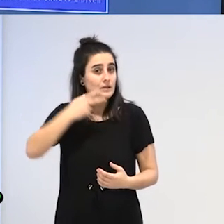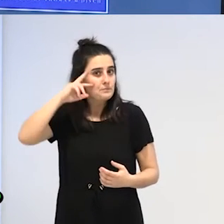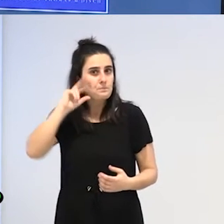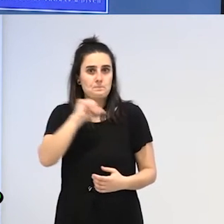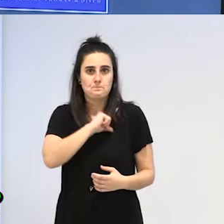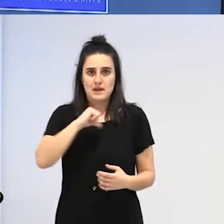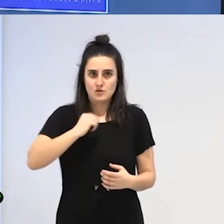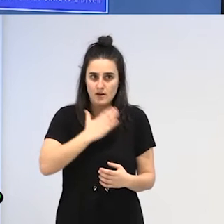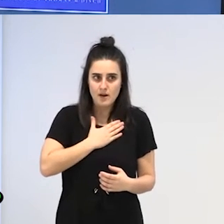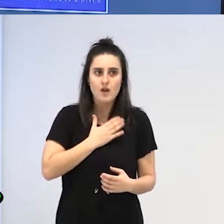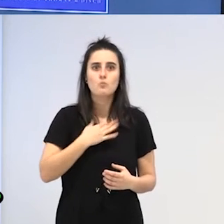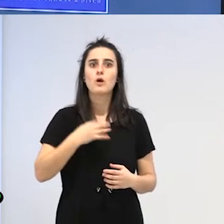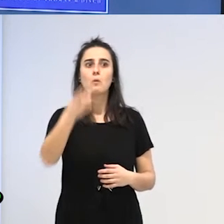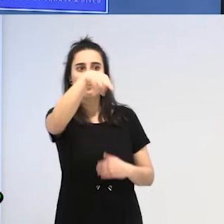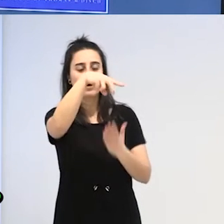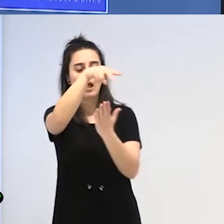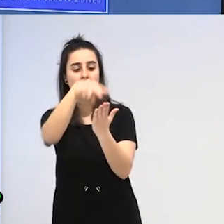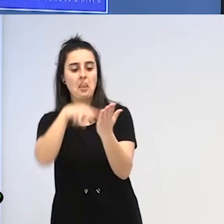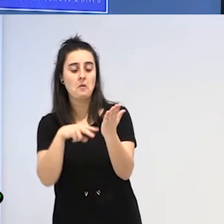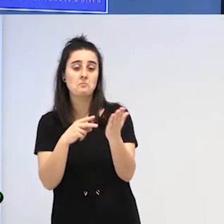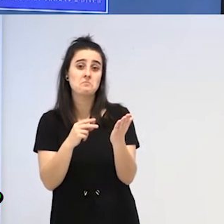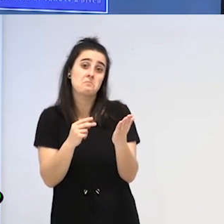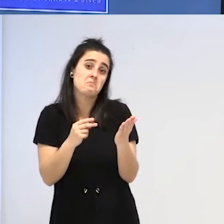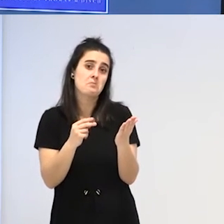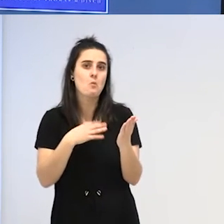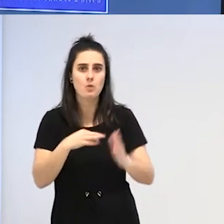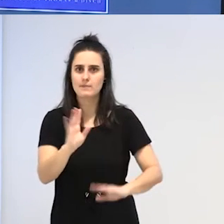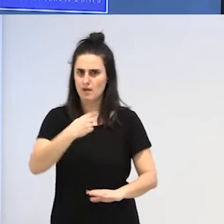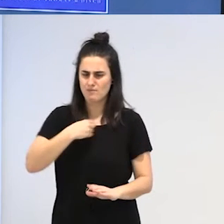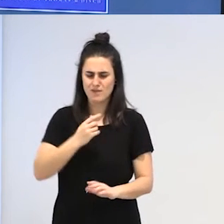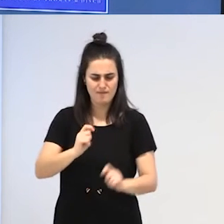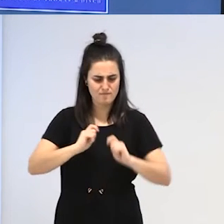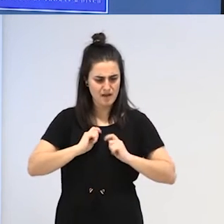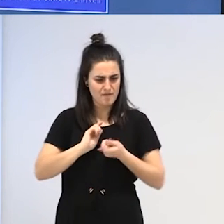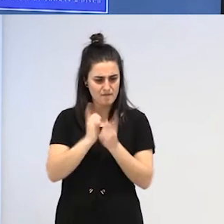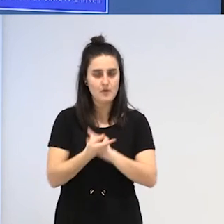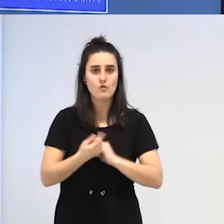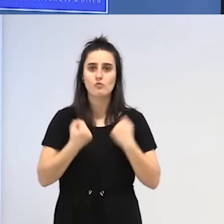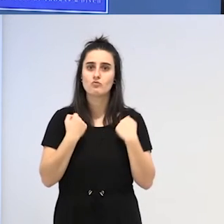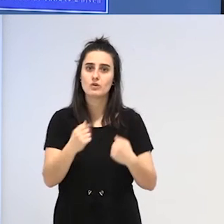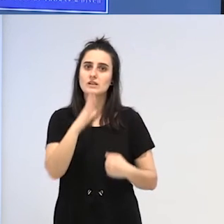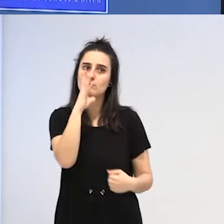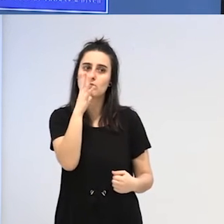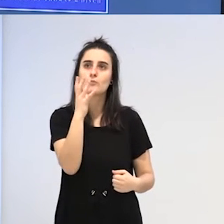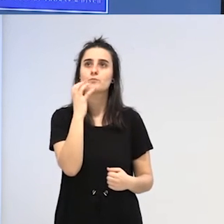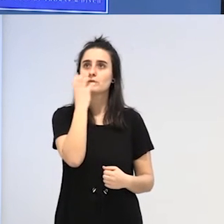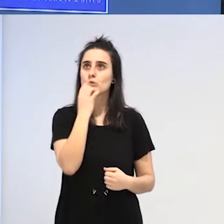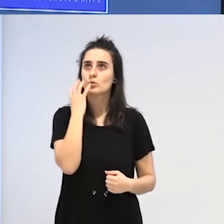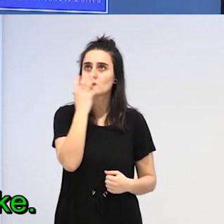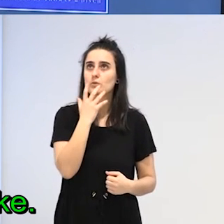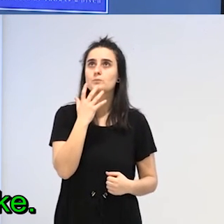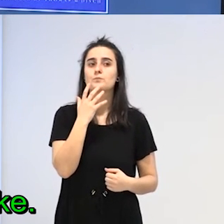zegoke irakurriko duzu eta esango duzu, bueno, zergatik, baina kontua da oso ipuin